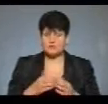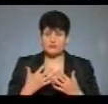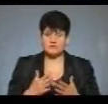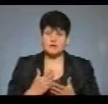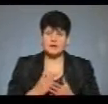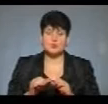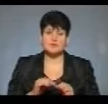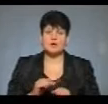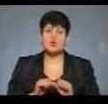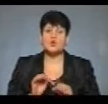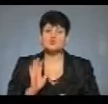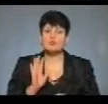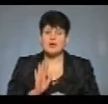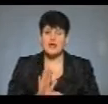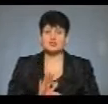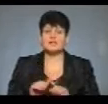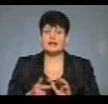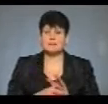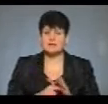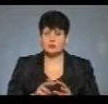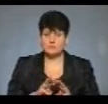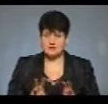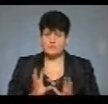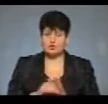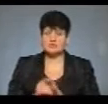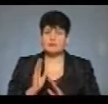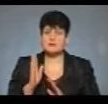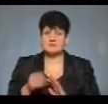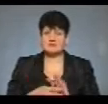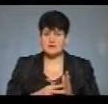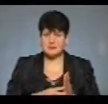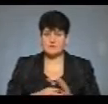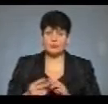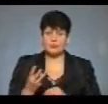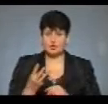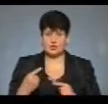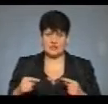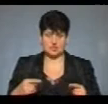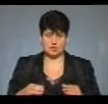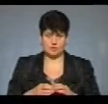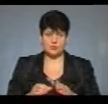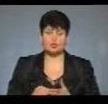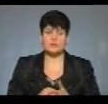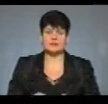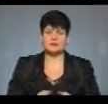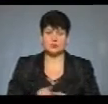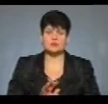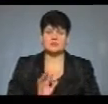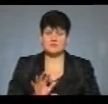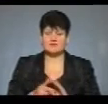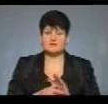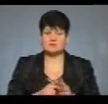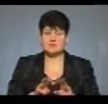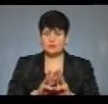розпорядження Кабінету міністрів, дана громада включена до перспективного плану. По 3 решту громадах документи також направлені до